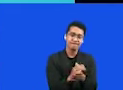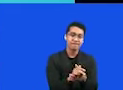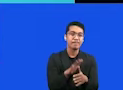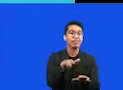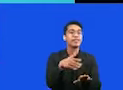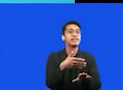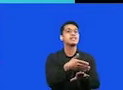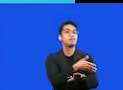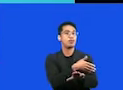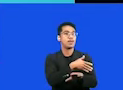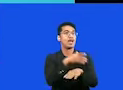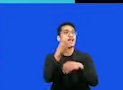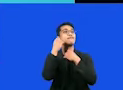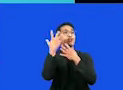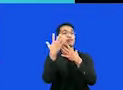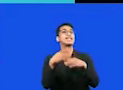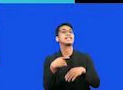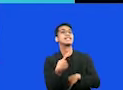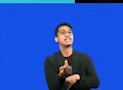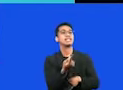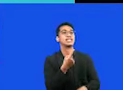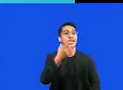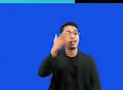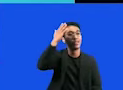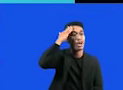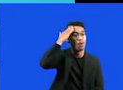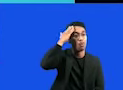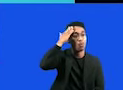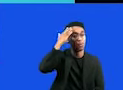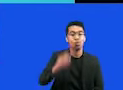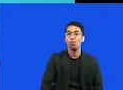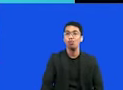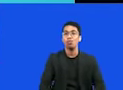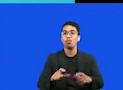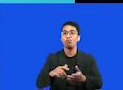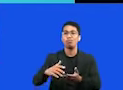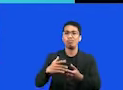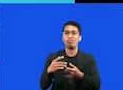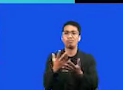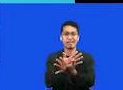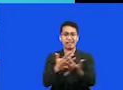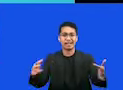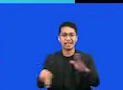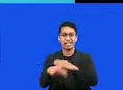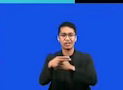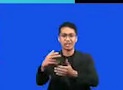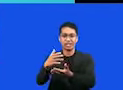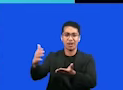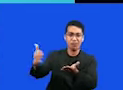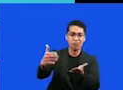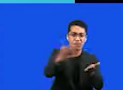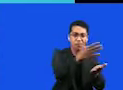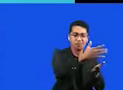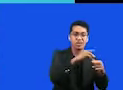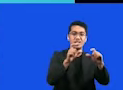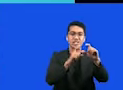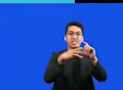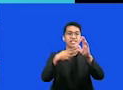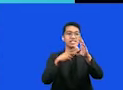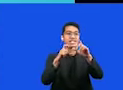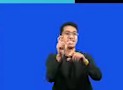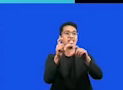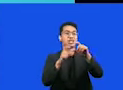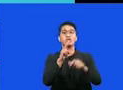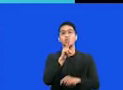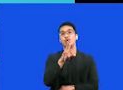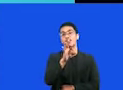informasi kita semua mengetahui bahwa hasil sensus penduduk Indonesia tahun 2020 menunjukkan